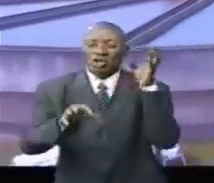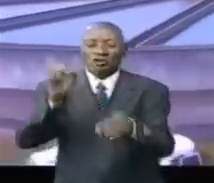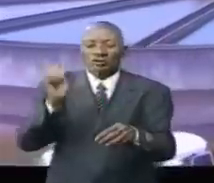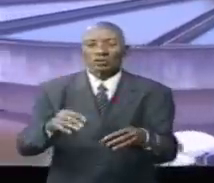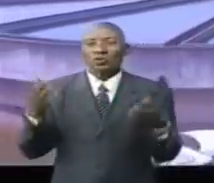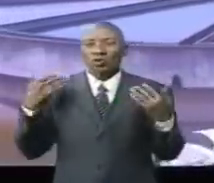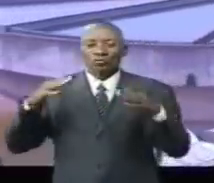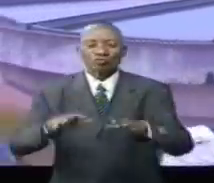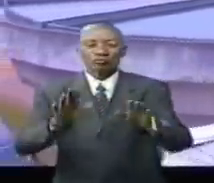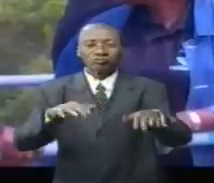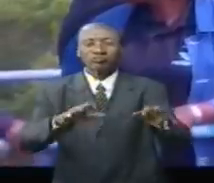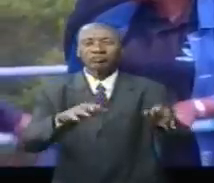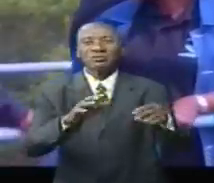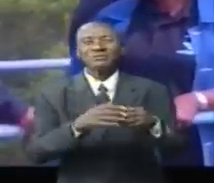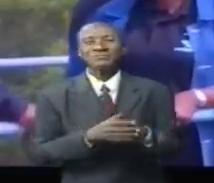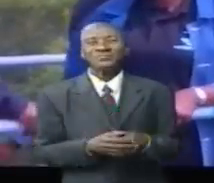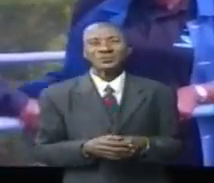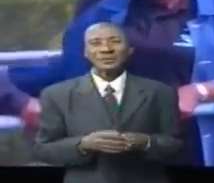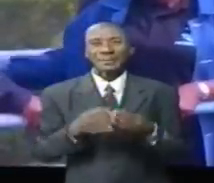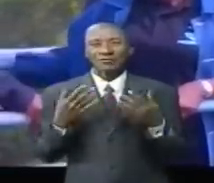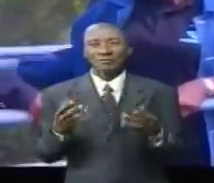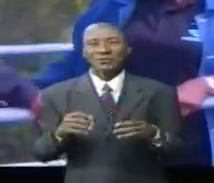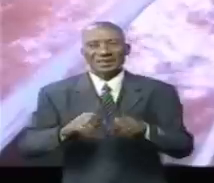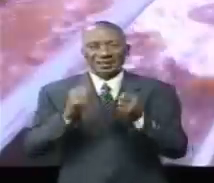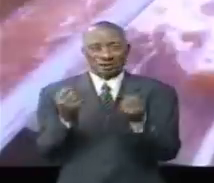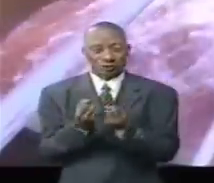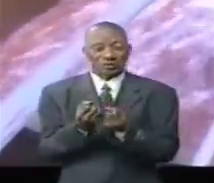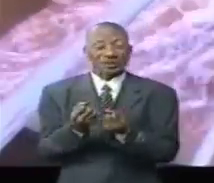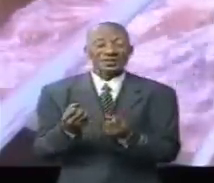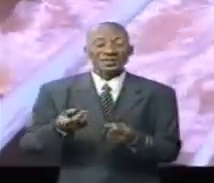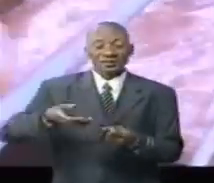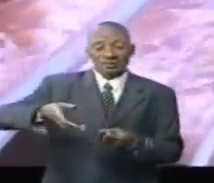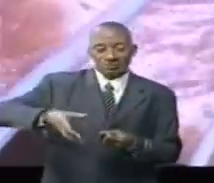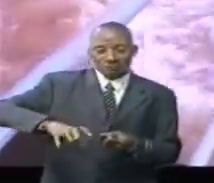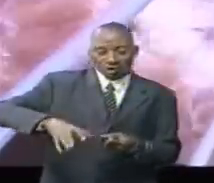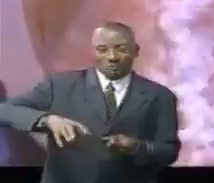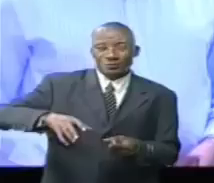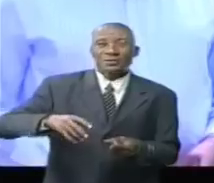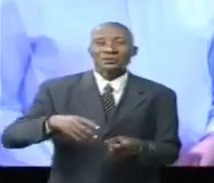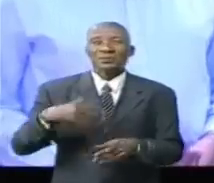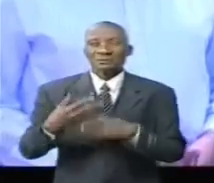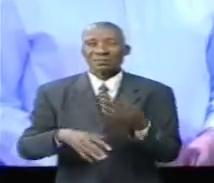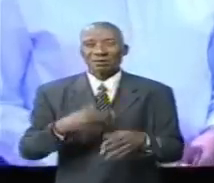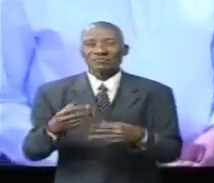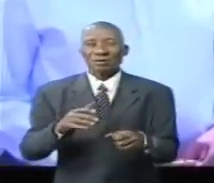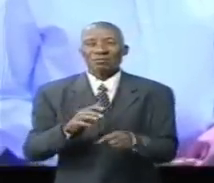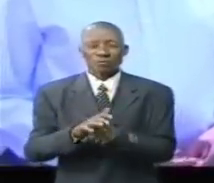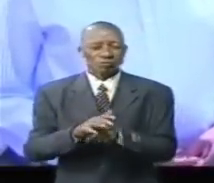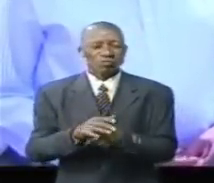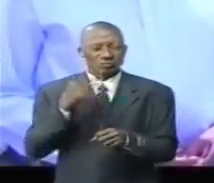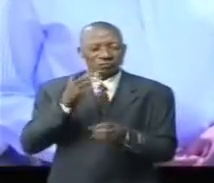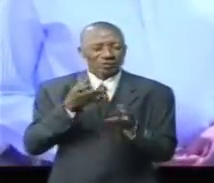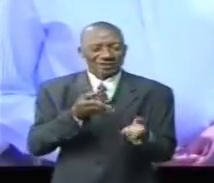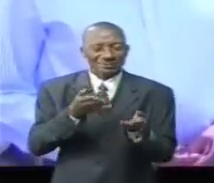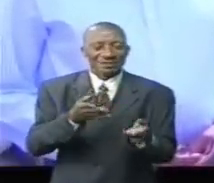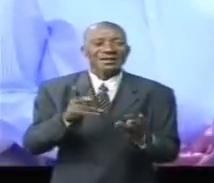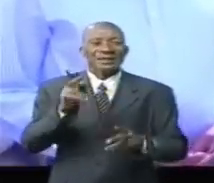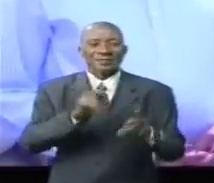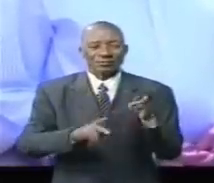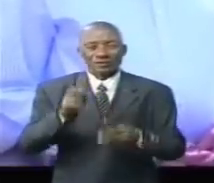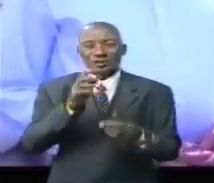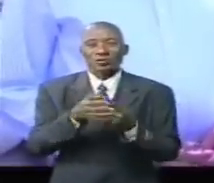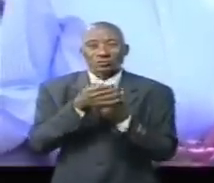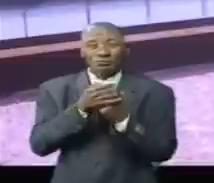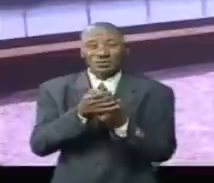directeur général de la régie des eaux SA, Jonas Didier Ntatu Salabiakou, a donné la politique de gestion de ces